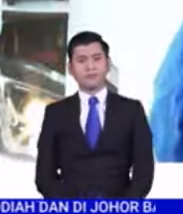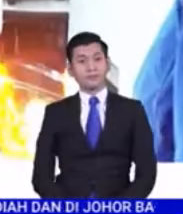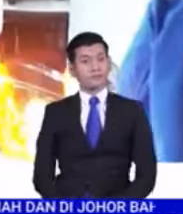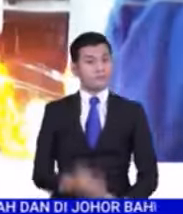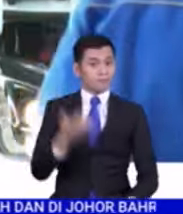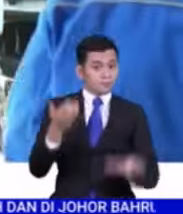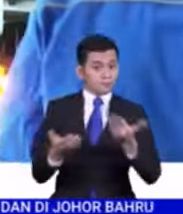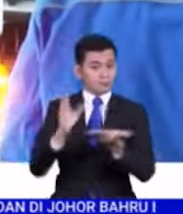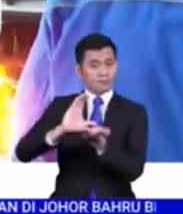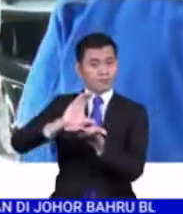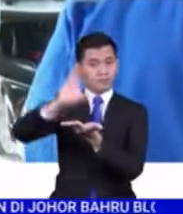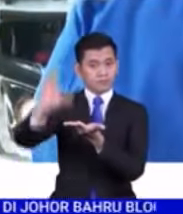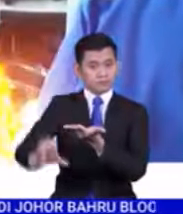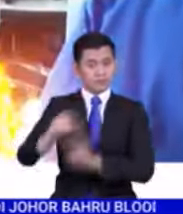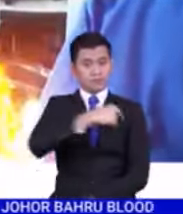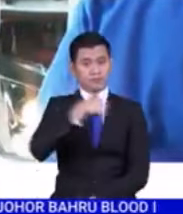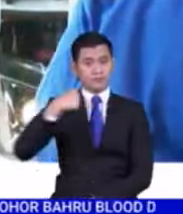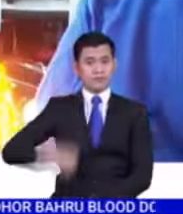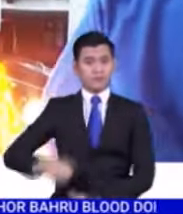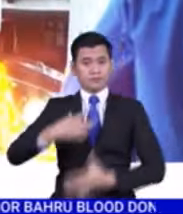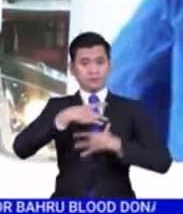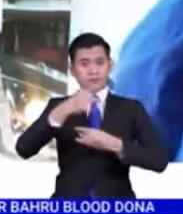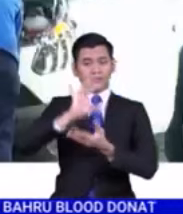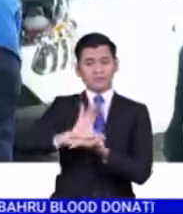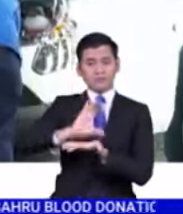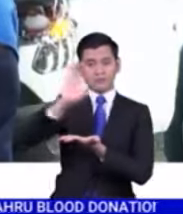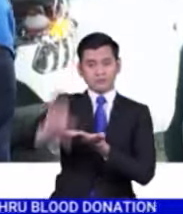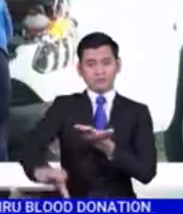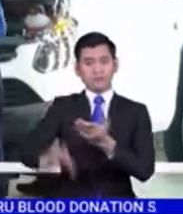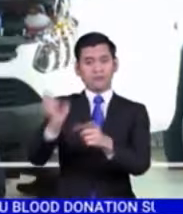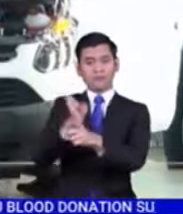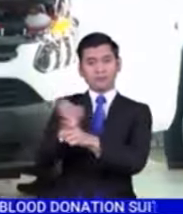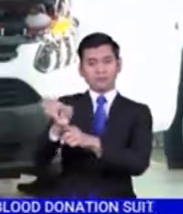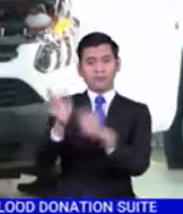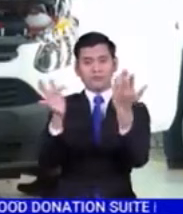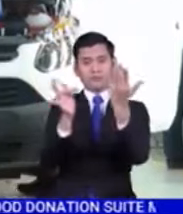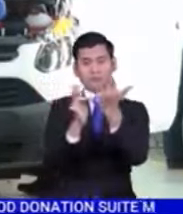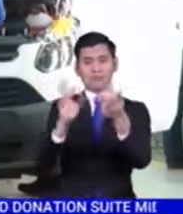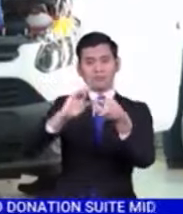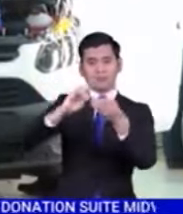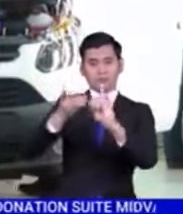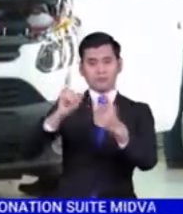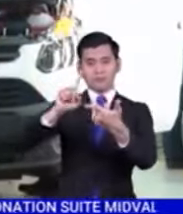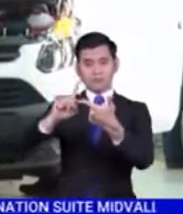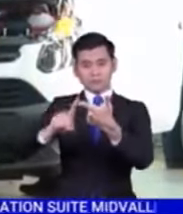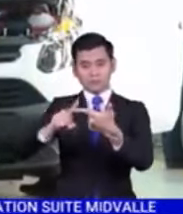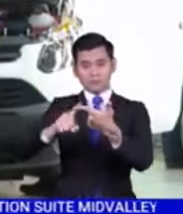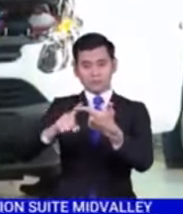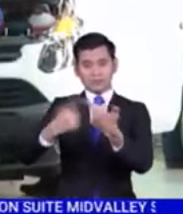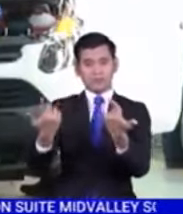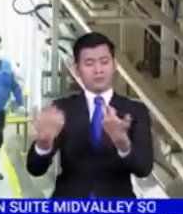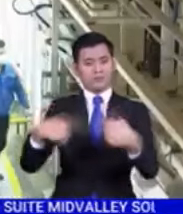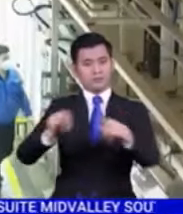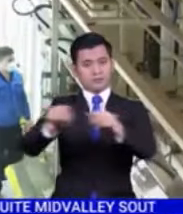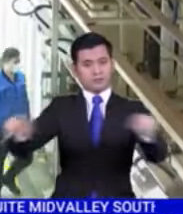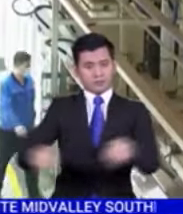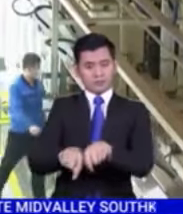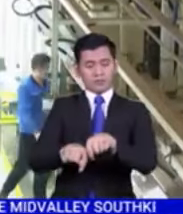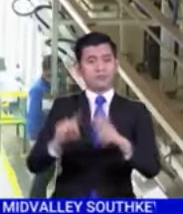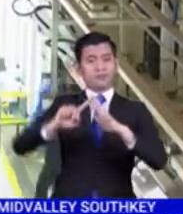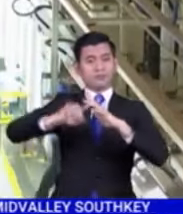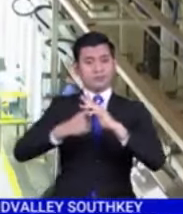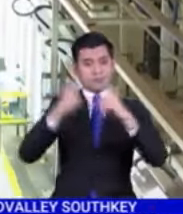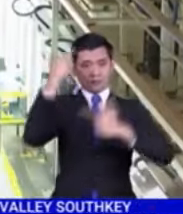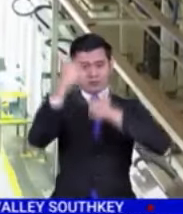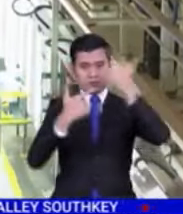menjengkelkan Pelabuhan Cina berminat Meulaboh dalam bidang teknologi digital dan Logistic Perdana Menteri dijadwal menggunakan lawatan ke